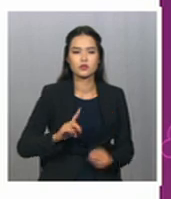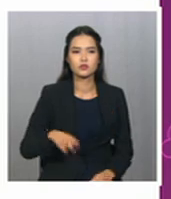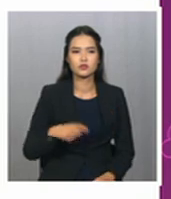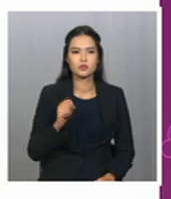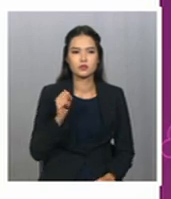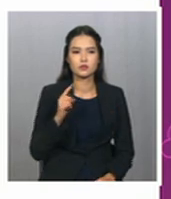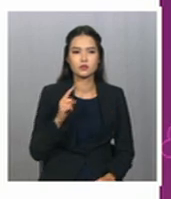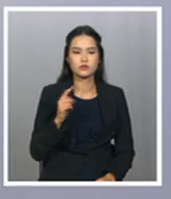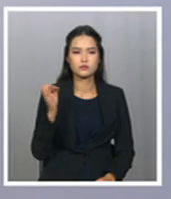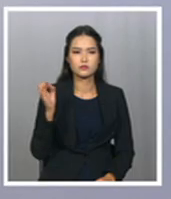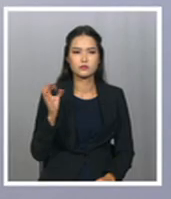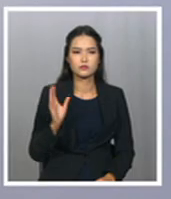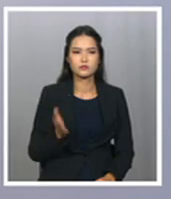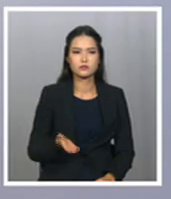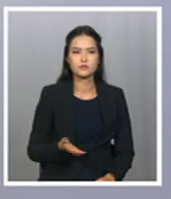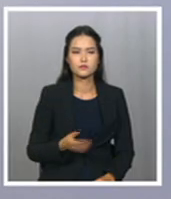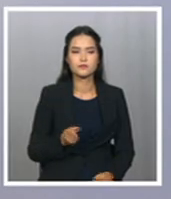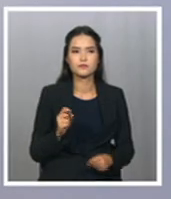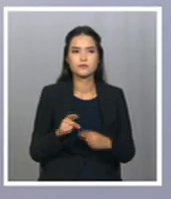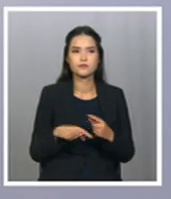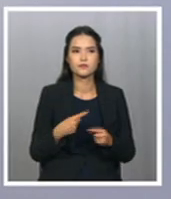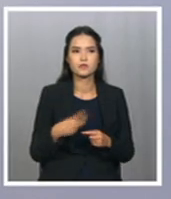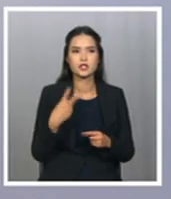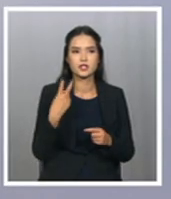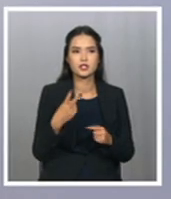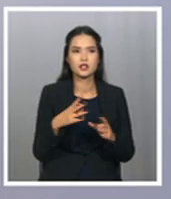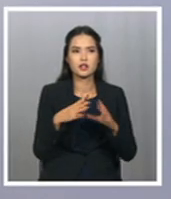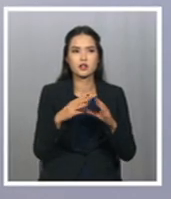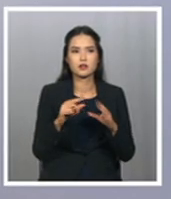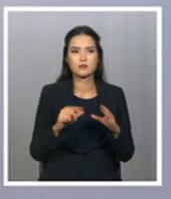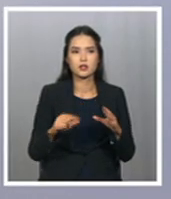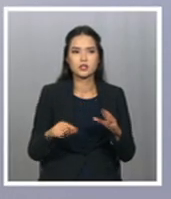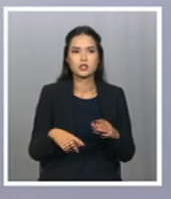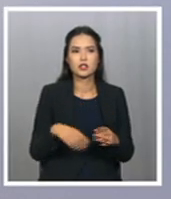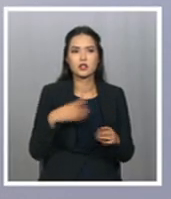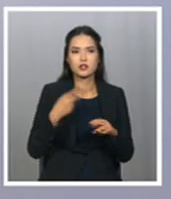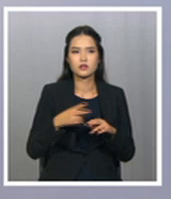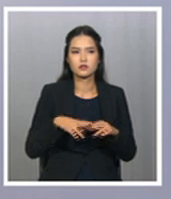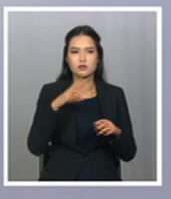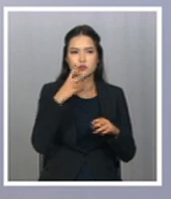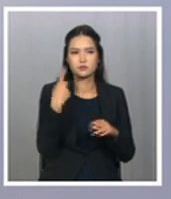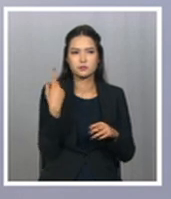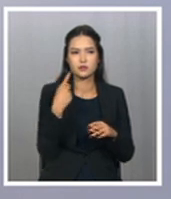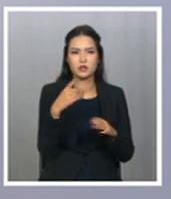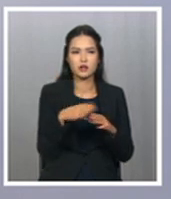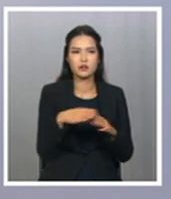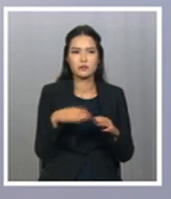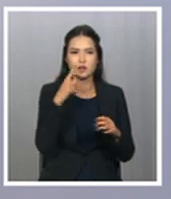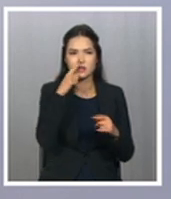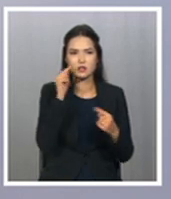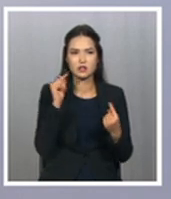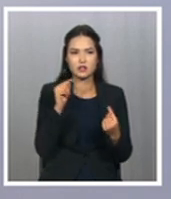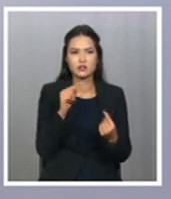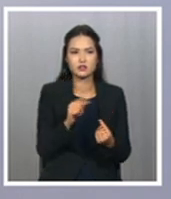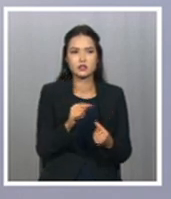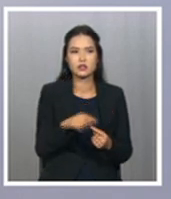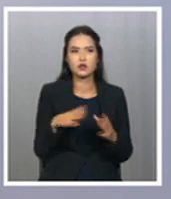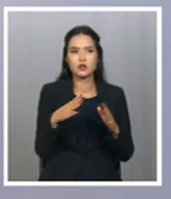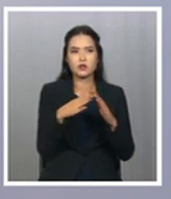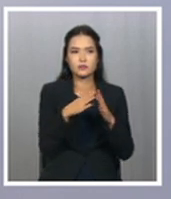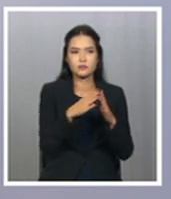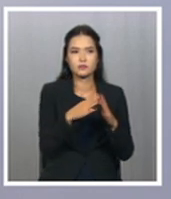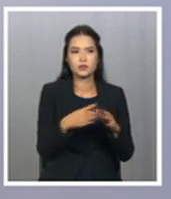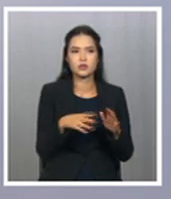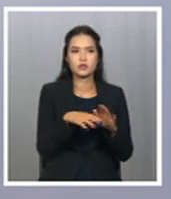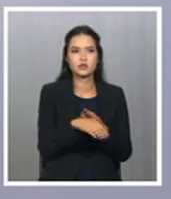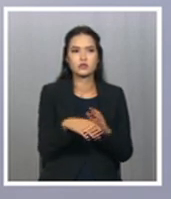49.111 градус. Келесі, екі қабырғасы және бір қабырғасына қарсы жатқан бұрыш бойынша үш